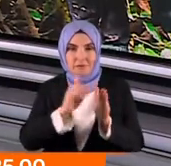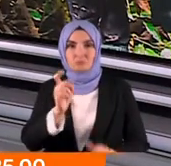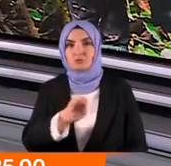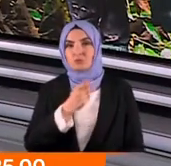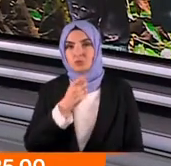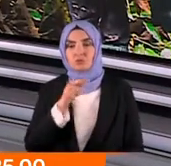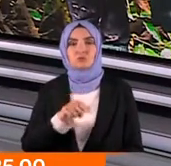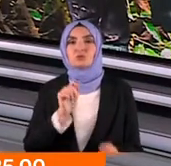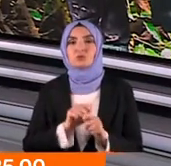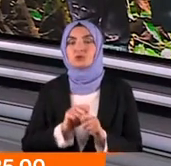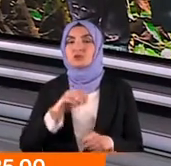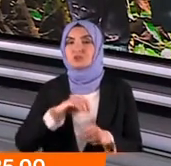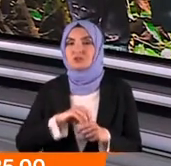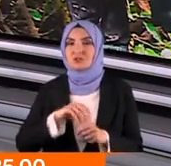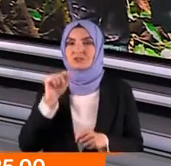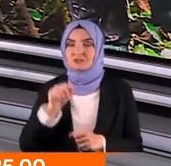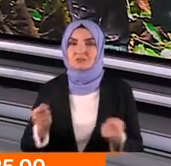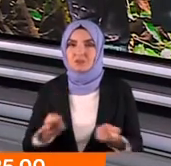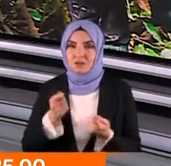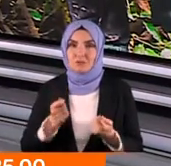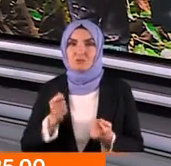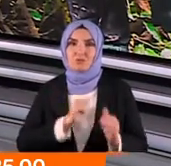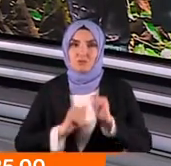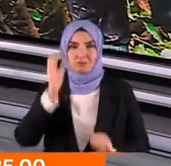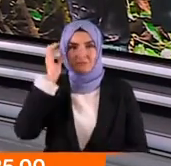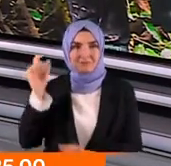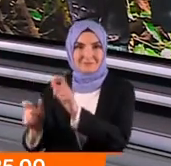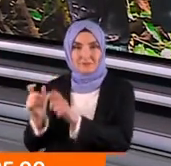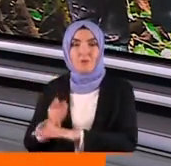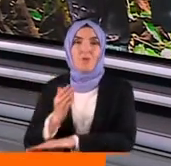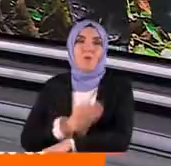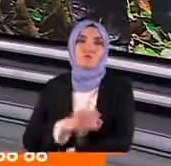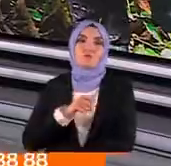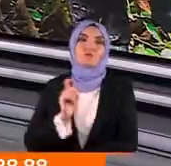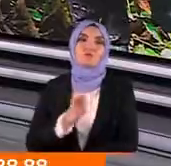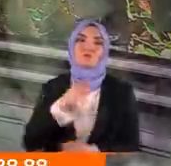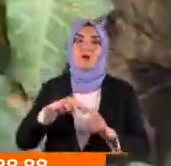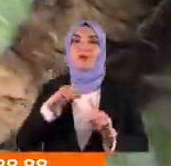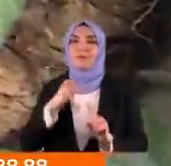veren arkeologlardan da önce. ATV Haber ekibi bugün o mağaraya girdi.